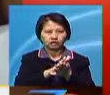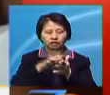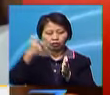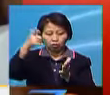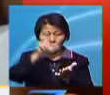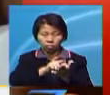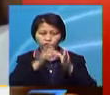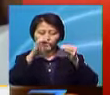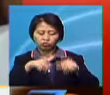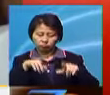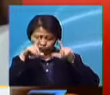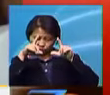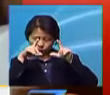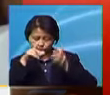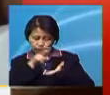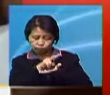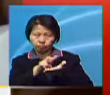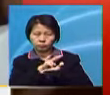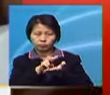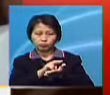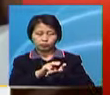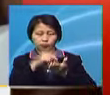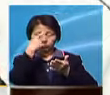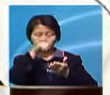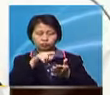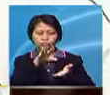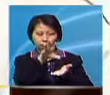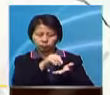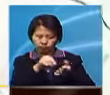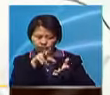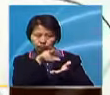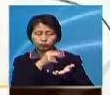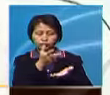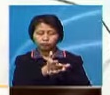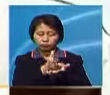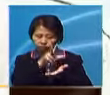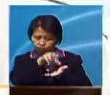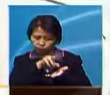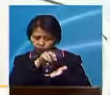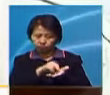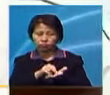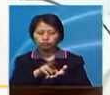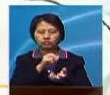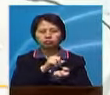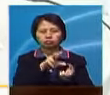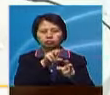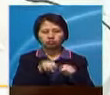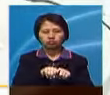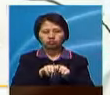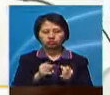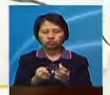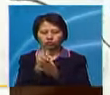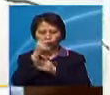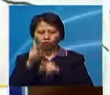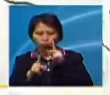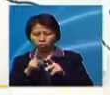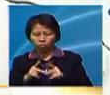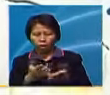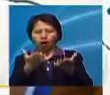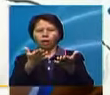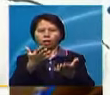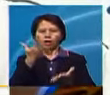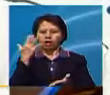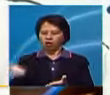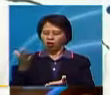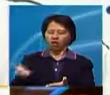naik oleh seorang guru menjadi viral di media sosial sehingga menimbulkan pelbagai reaksi orang ramai. PPD sedia